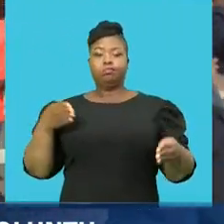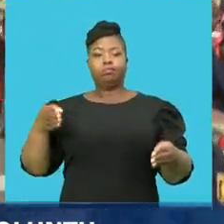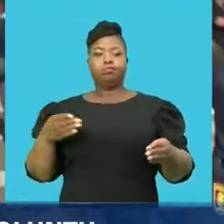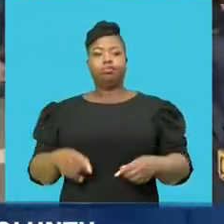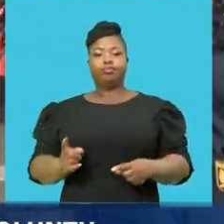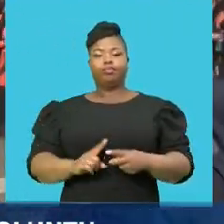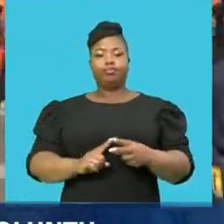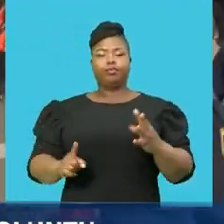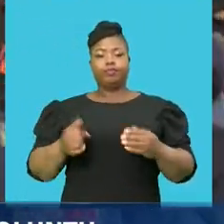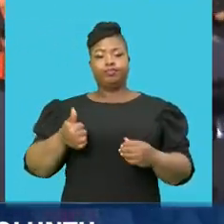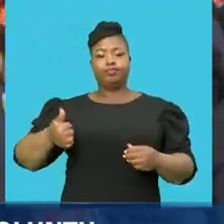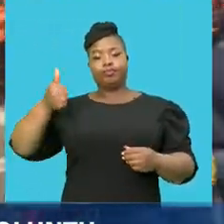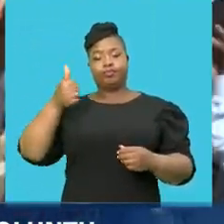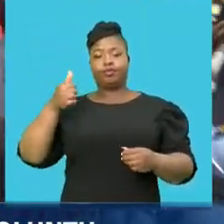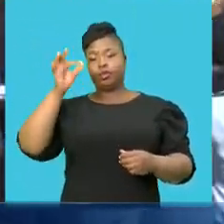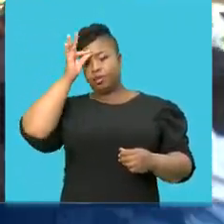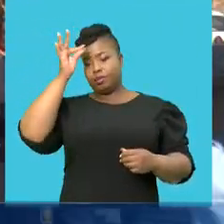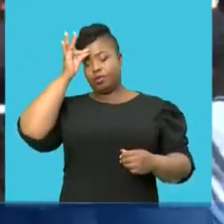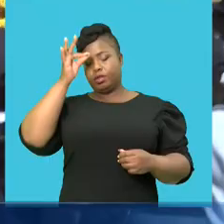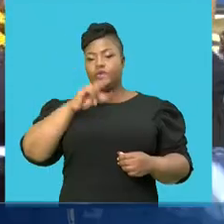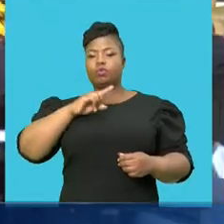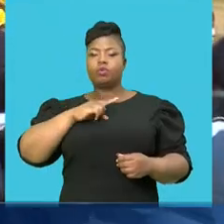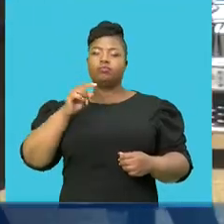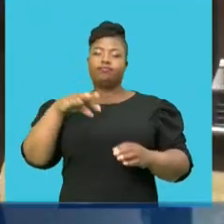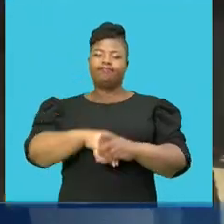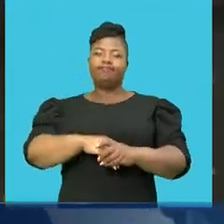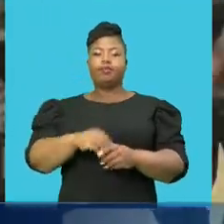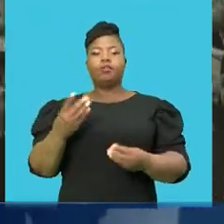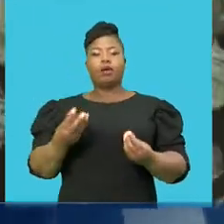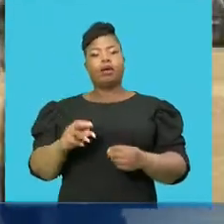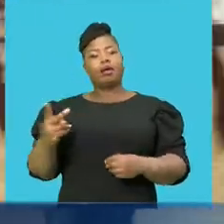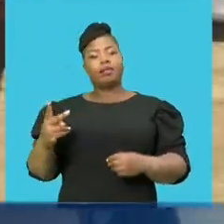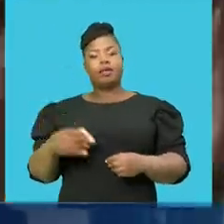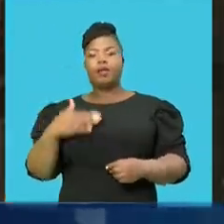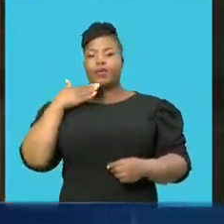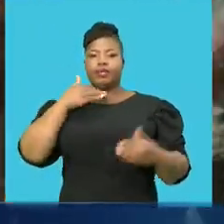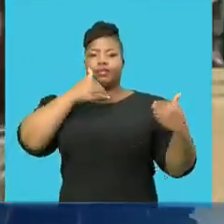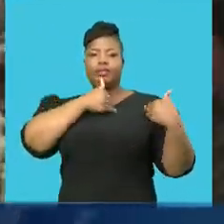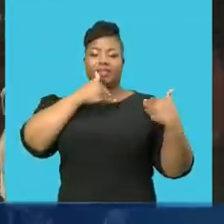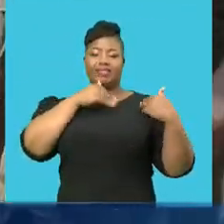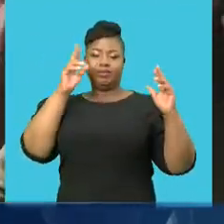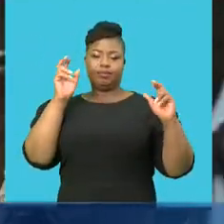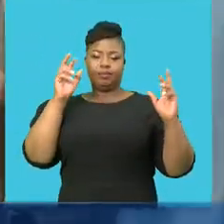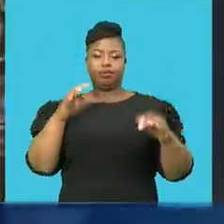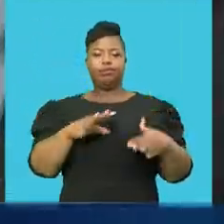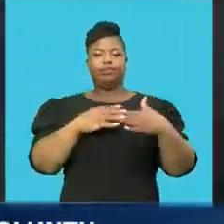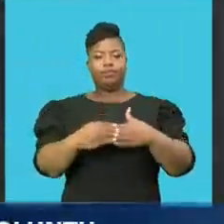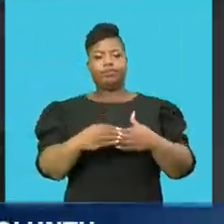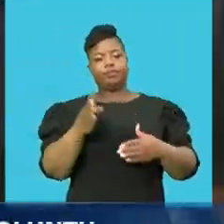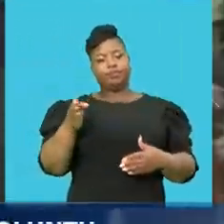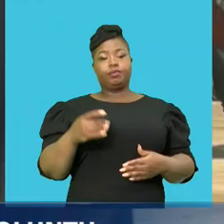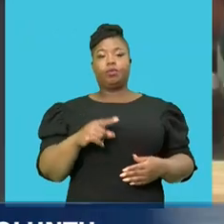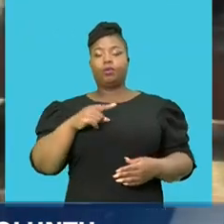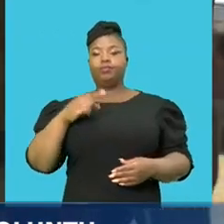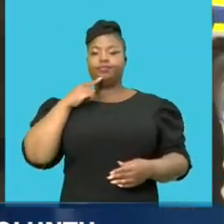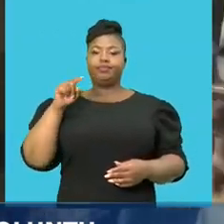Abaphathi abaphezulu besebe lesipolisa ukuquka nezinye iiarhente zogcina umthetho ekhokele umngcelele